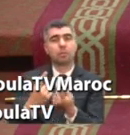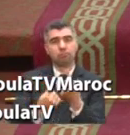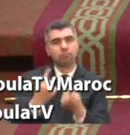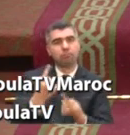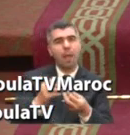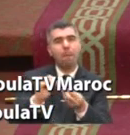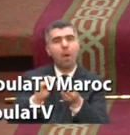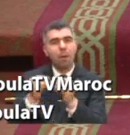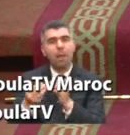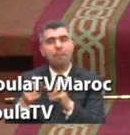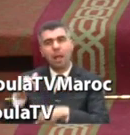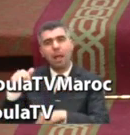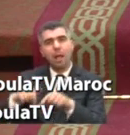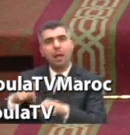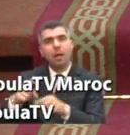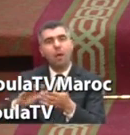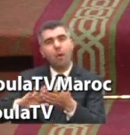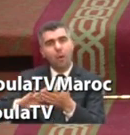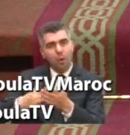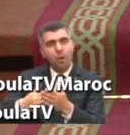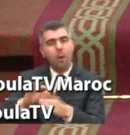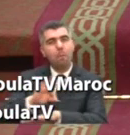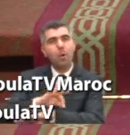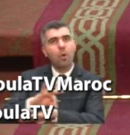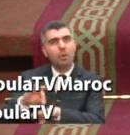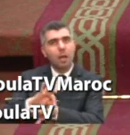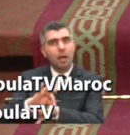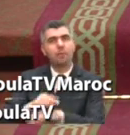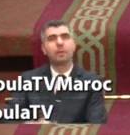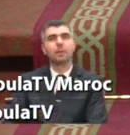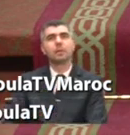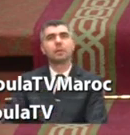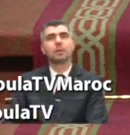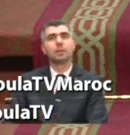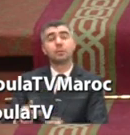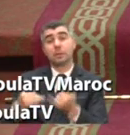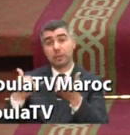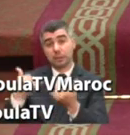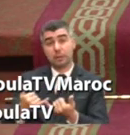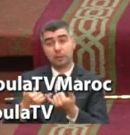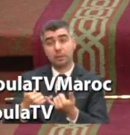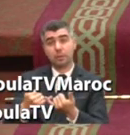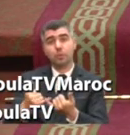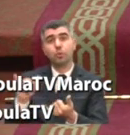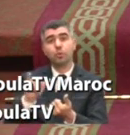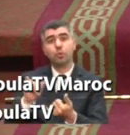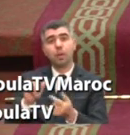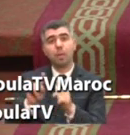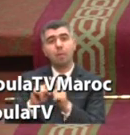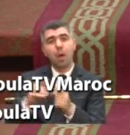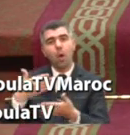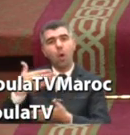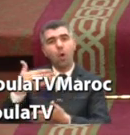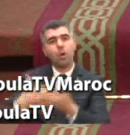للإكراهات اللي بدأت تعرفها يعني المنظومة ديال التوظيف في البلاد ديالنا، فالآن تتم اللجوء إلى التعاقد مع